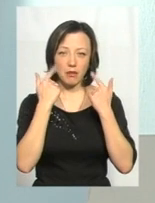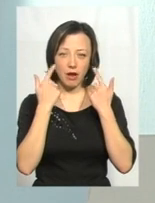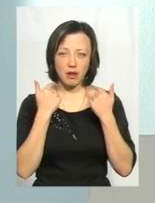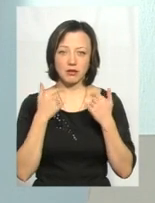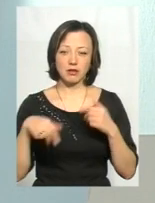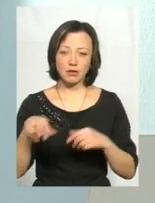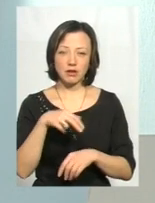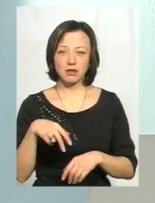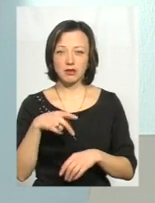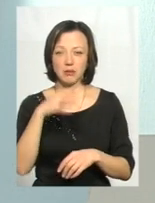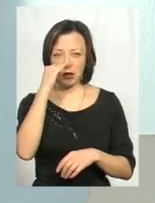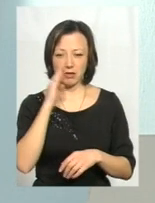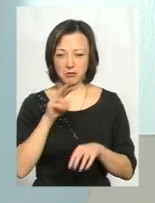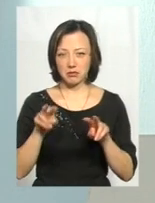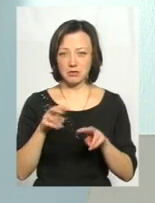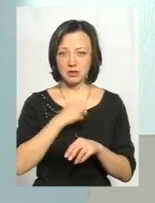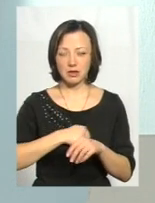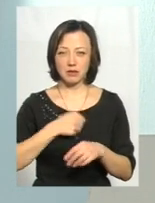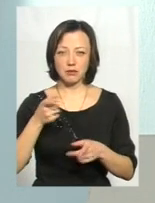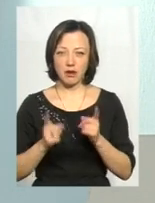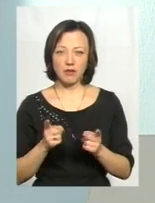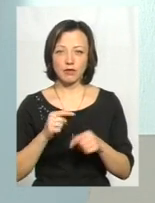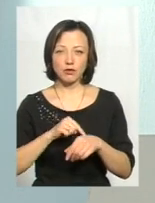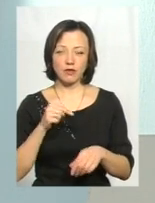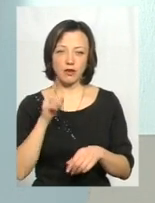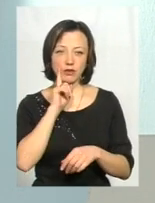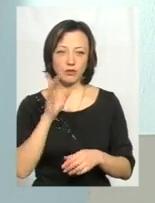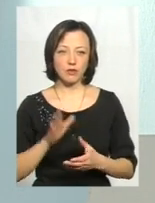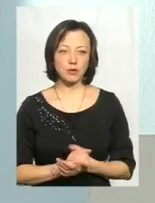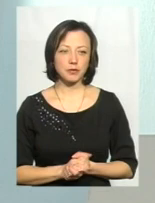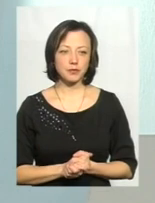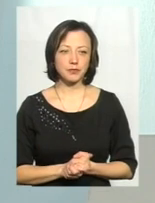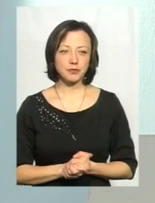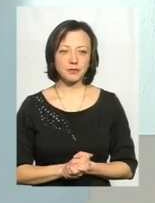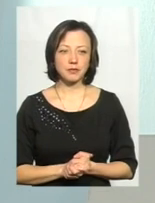там ходити, і батьки будуть на неї сердитися, насправді вона відчуває якийсь дискомфорт.